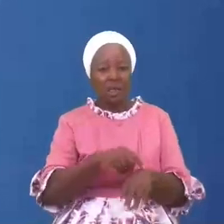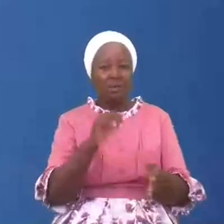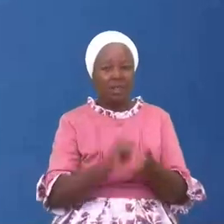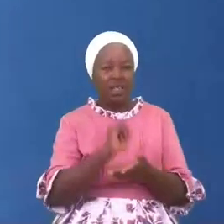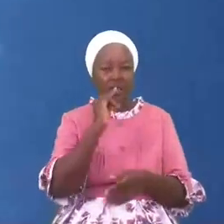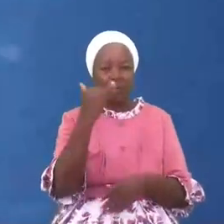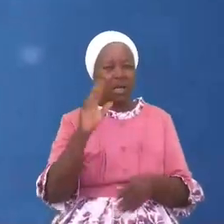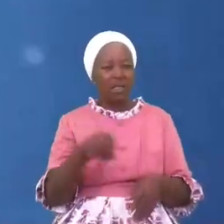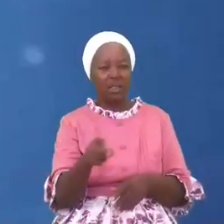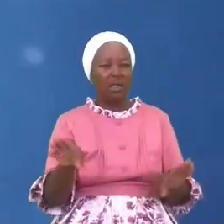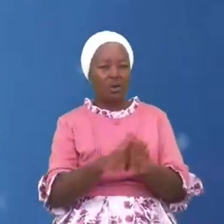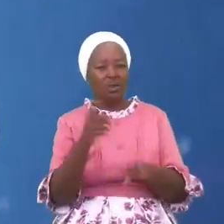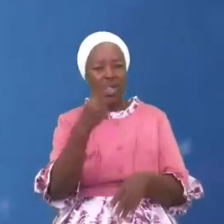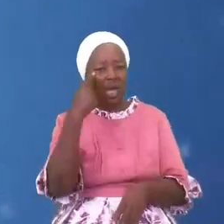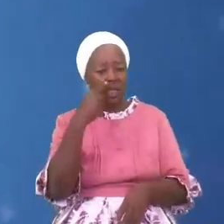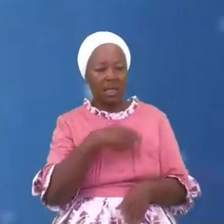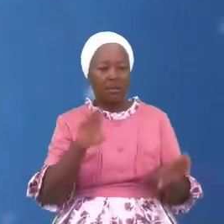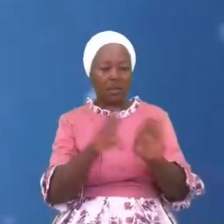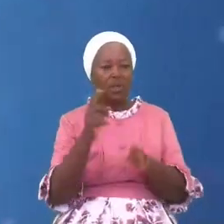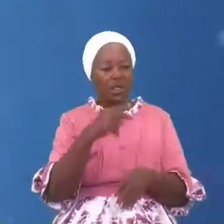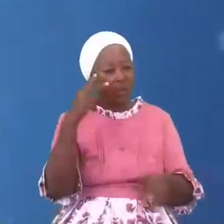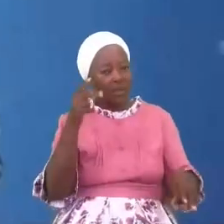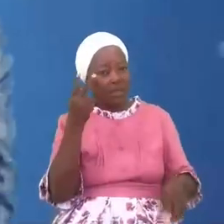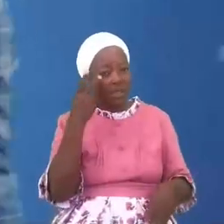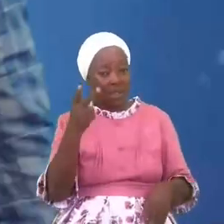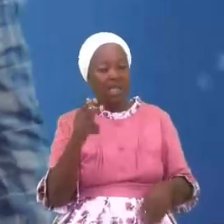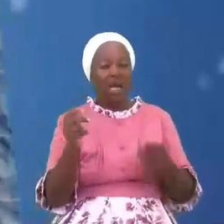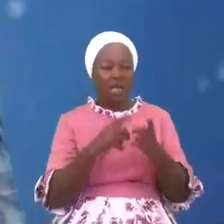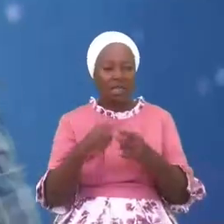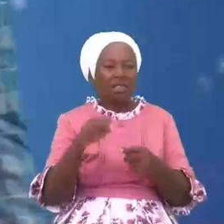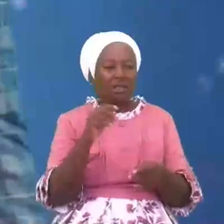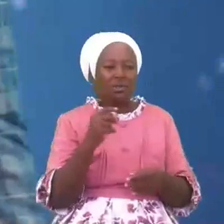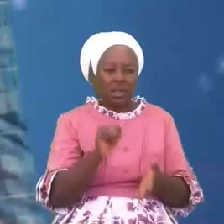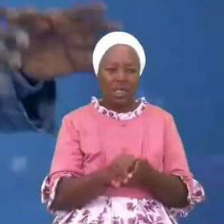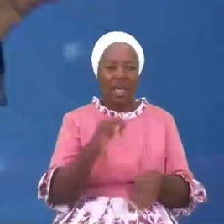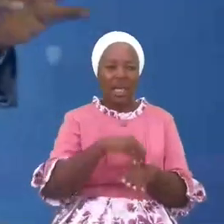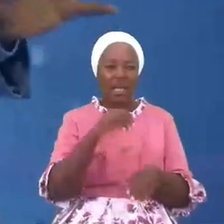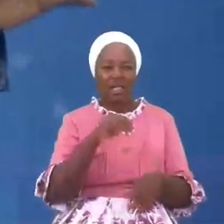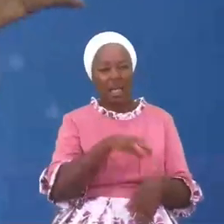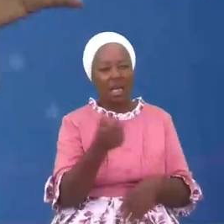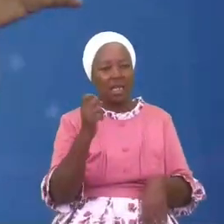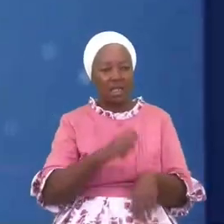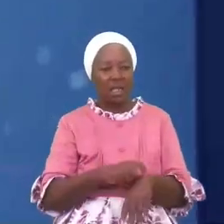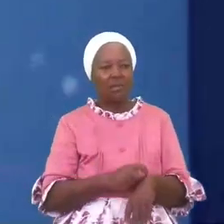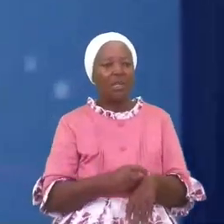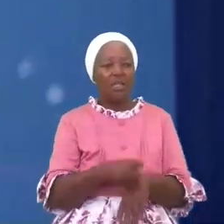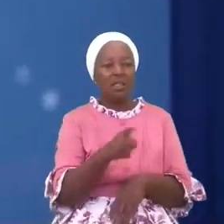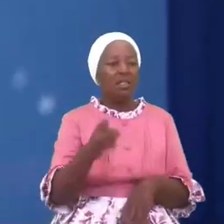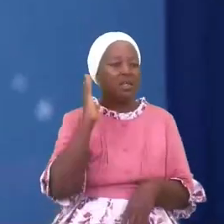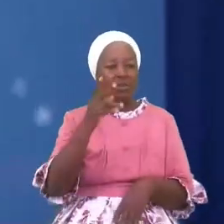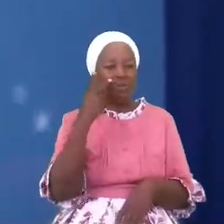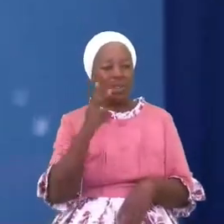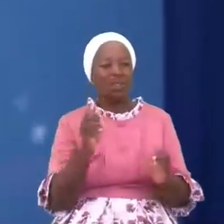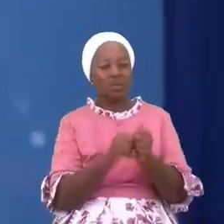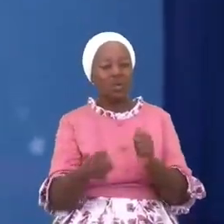yeux. C'est pourquoi ils bloquent de peur qu'ils ne voient de leurs yeux, qu'ils n'entendent de